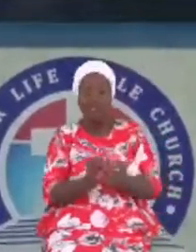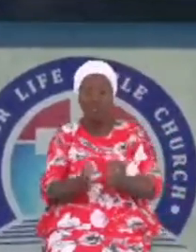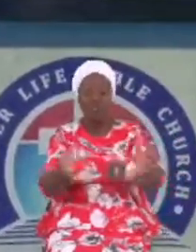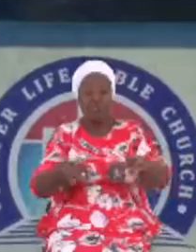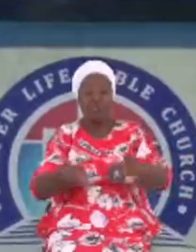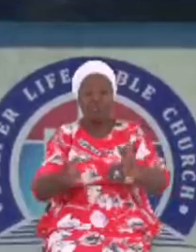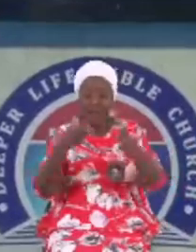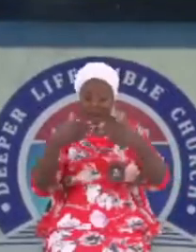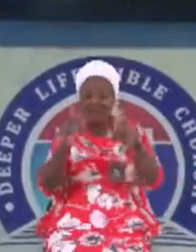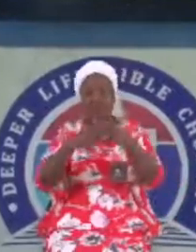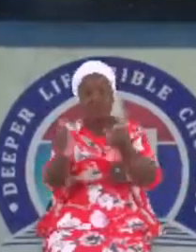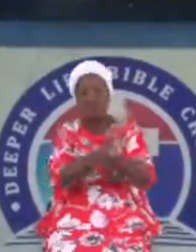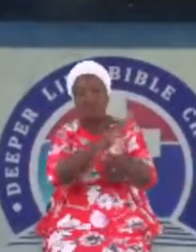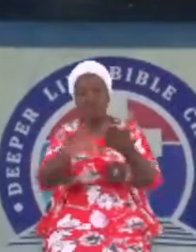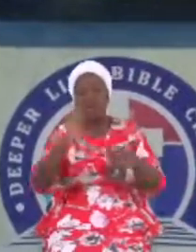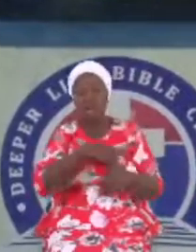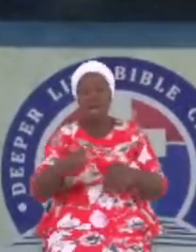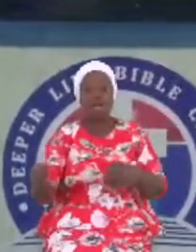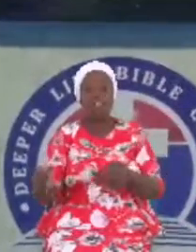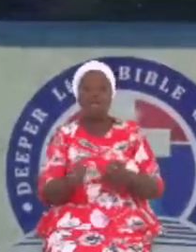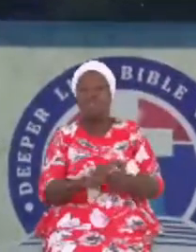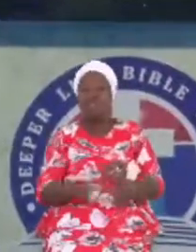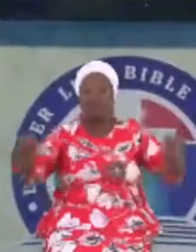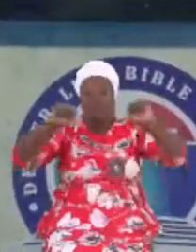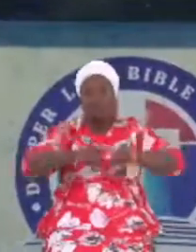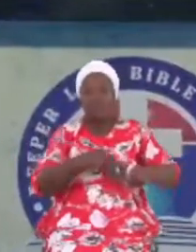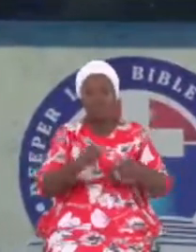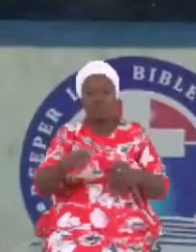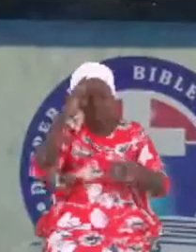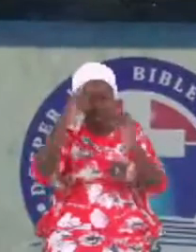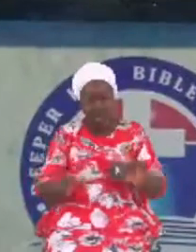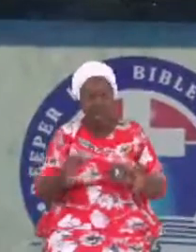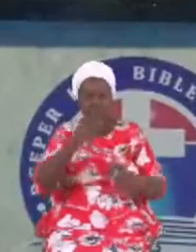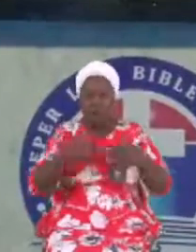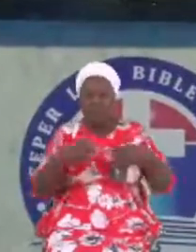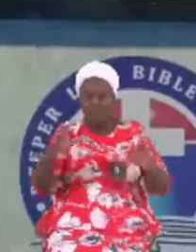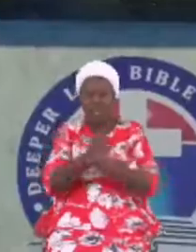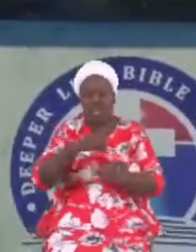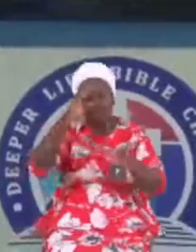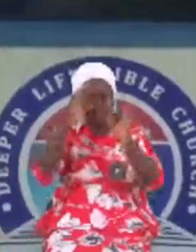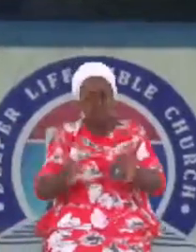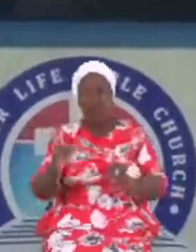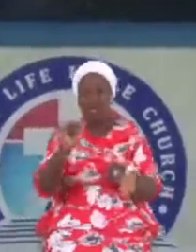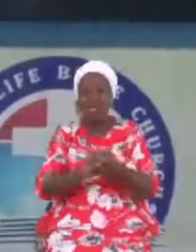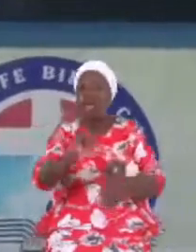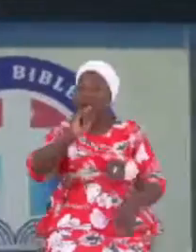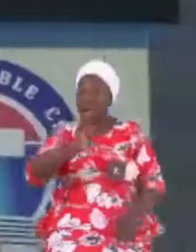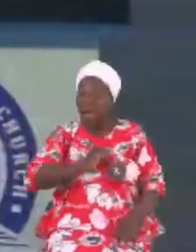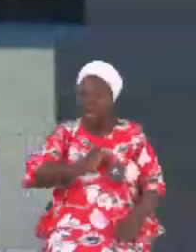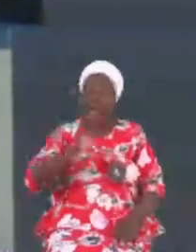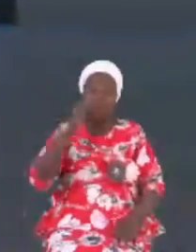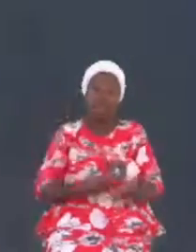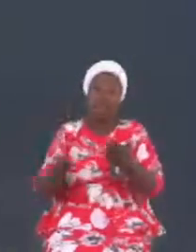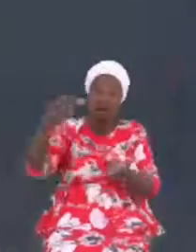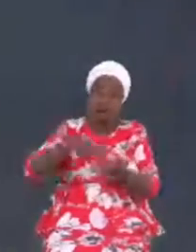large qui conduit à la perdition et à la destruction. Tu as pris ta décision. Tu as pris une décision. Je me